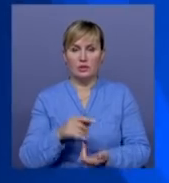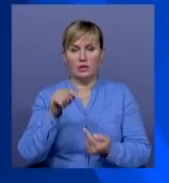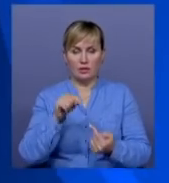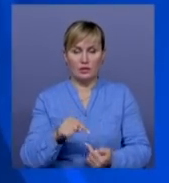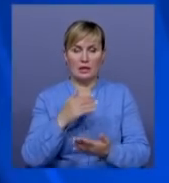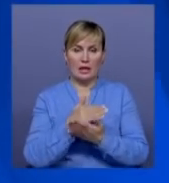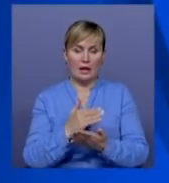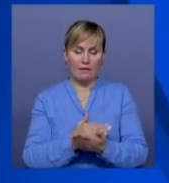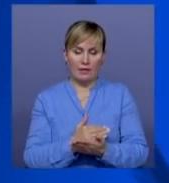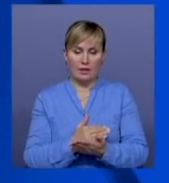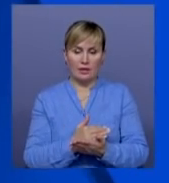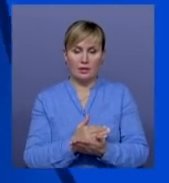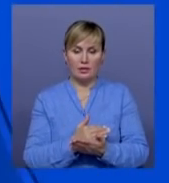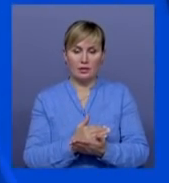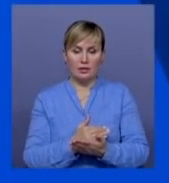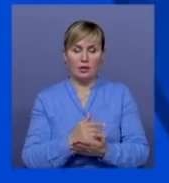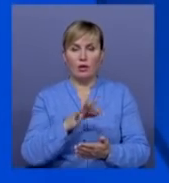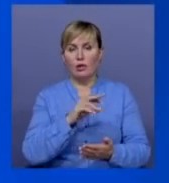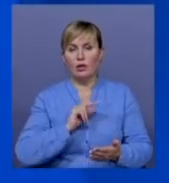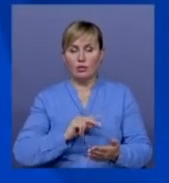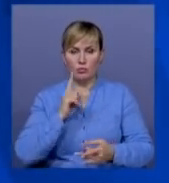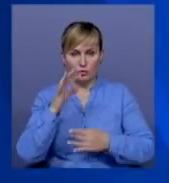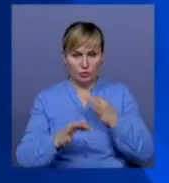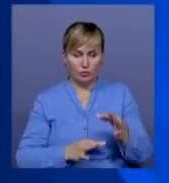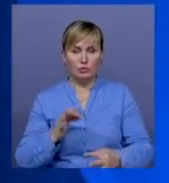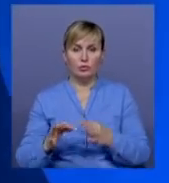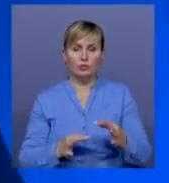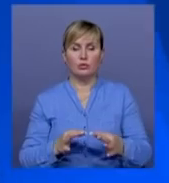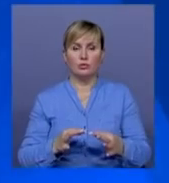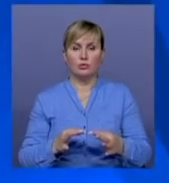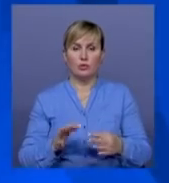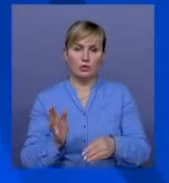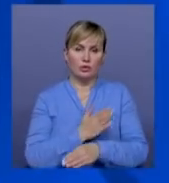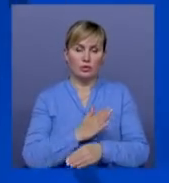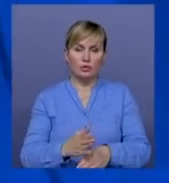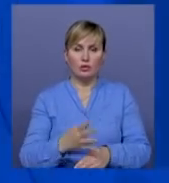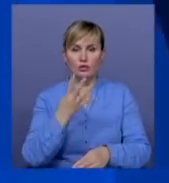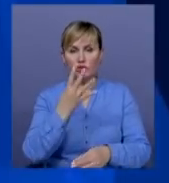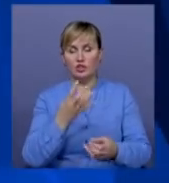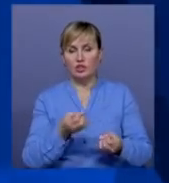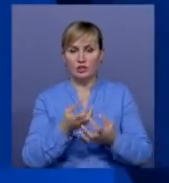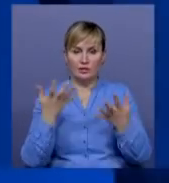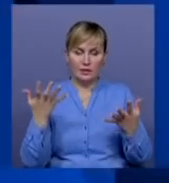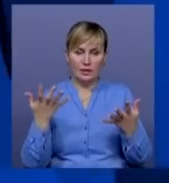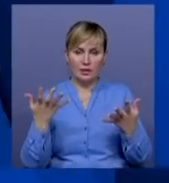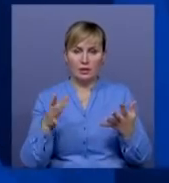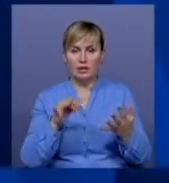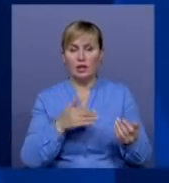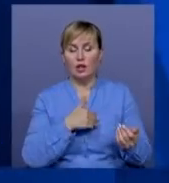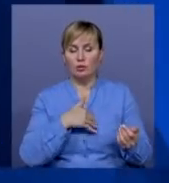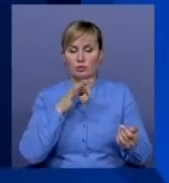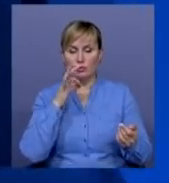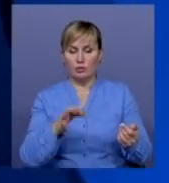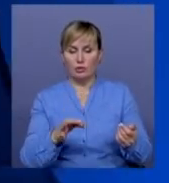соответствующий график. Они работают сутками, разделены на ночные и дневные. Но хочу сказать,